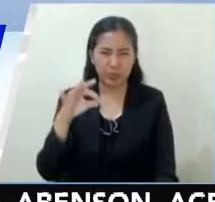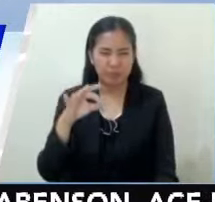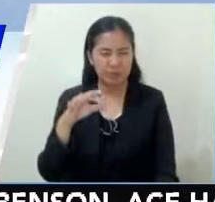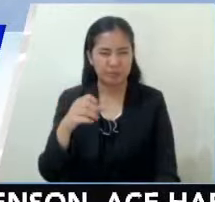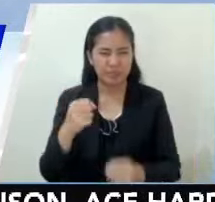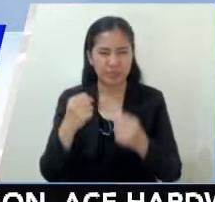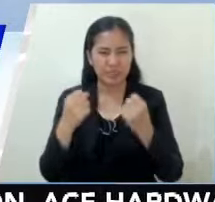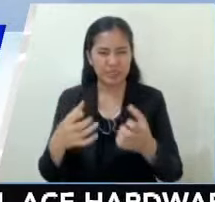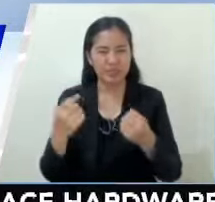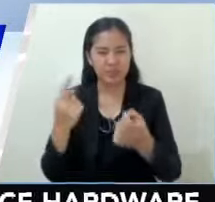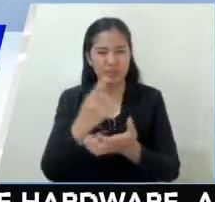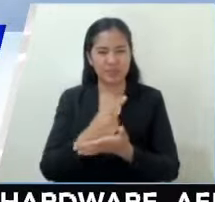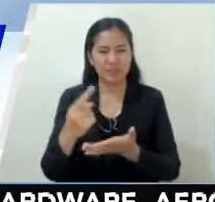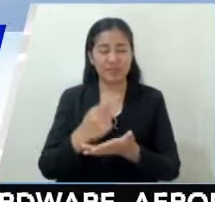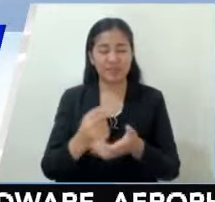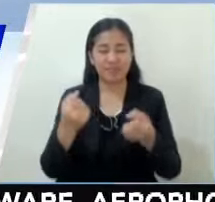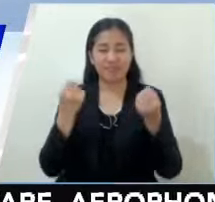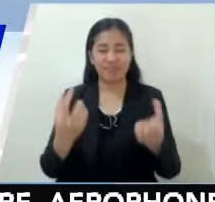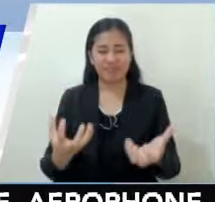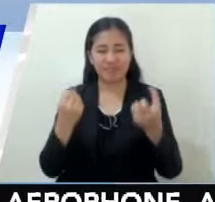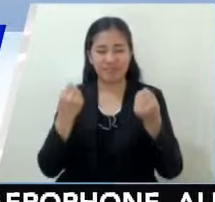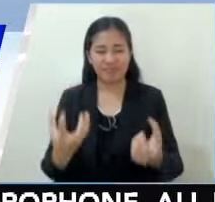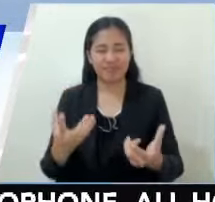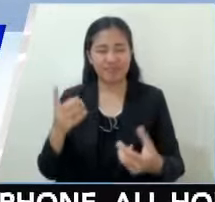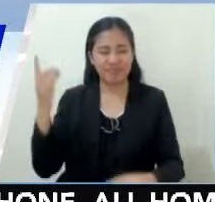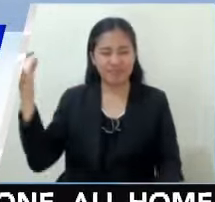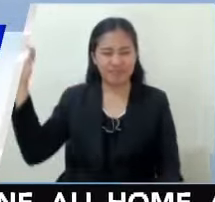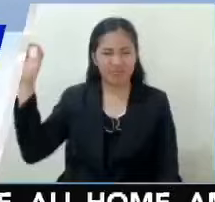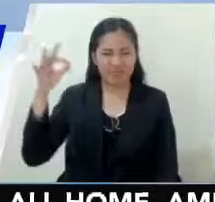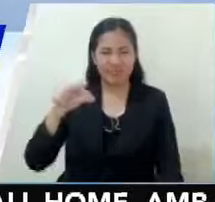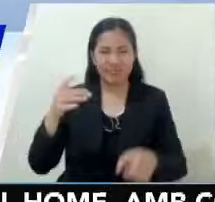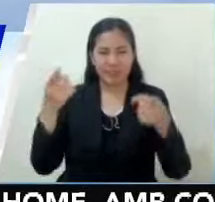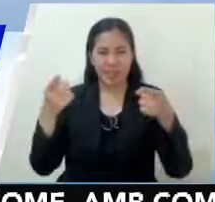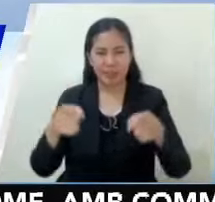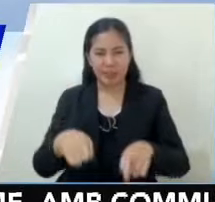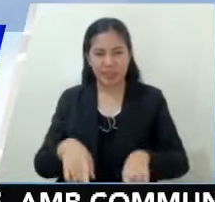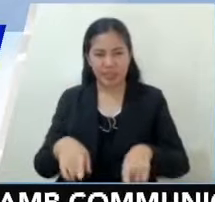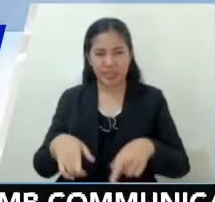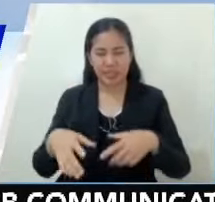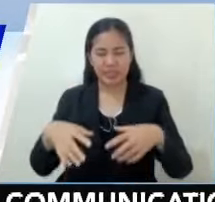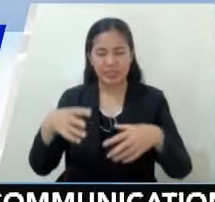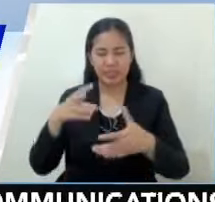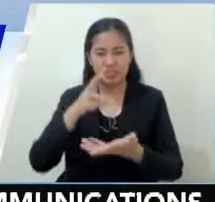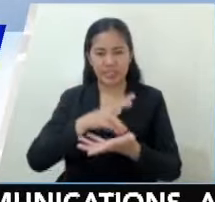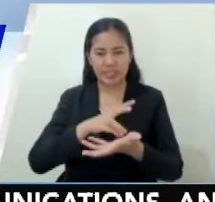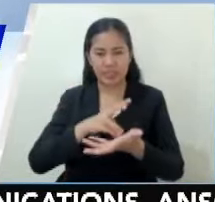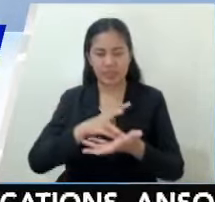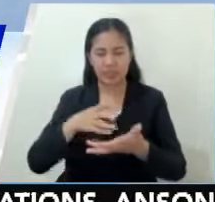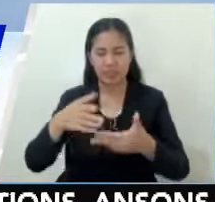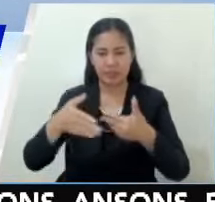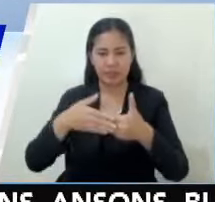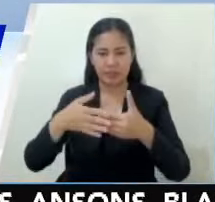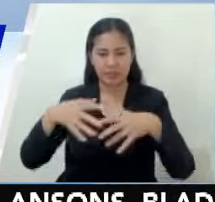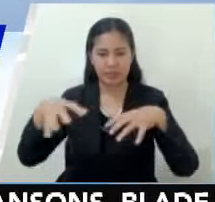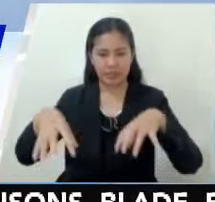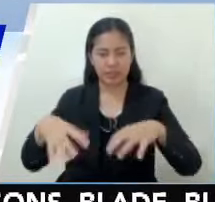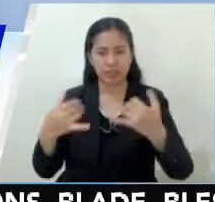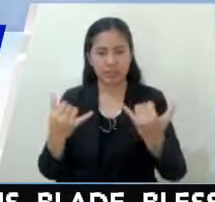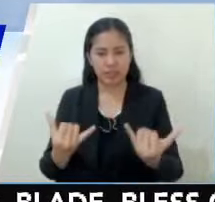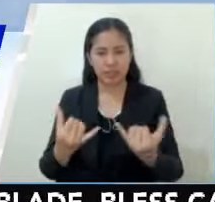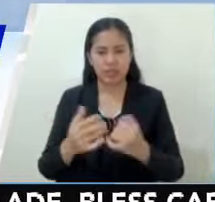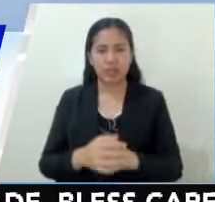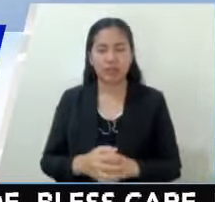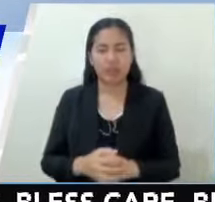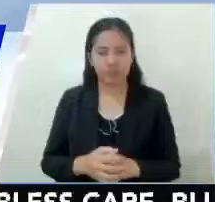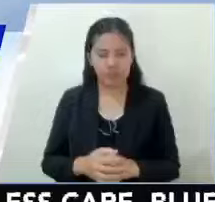ang pagdami ng mga langaw. Nangyayari rin daw yan sa katabing bayan ng Tangalan. Inimbestigahan na ng Municipal Agriculture and Fisheries Council